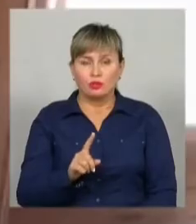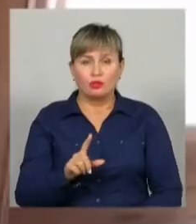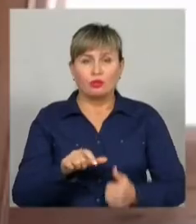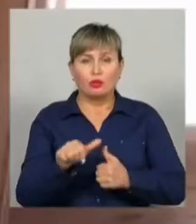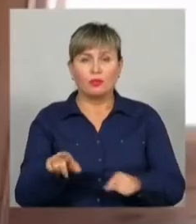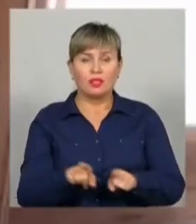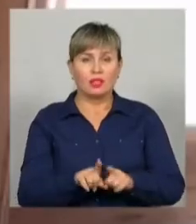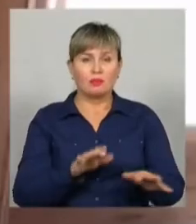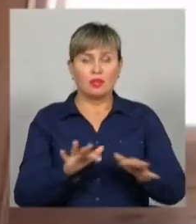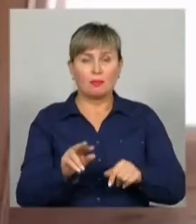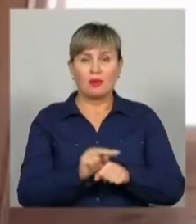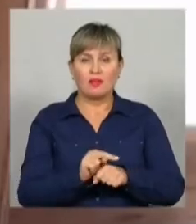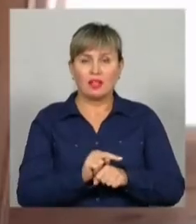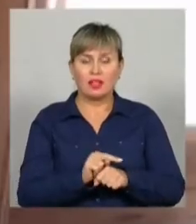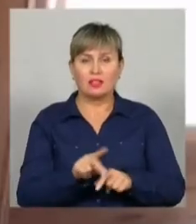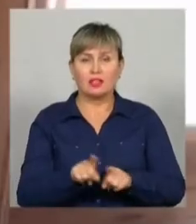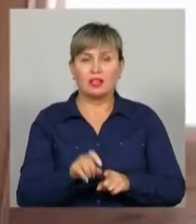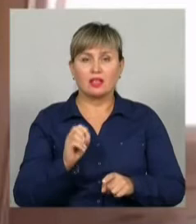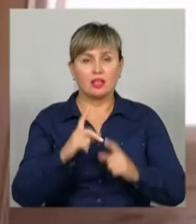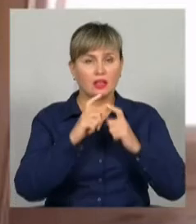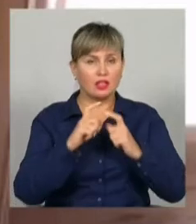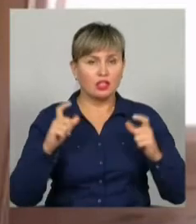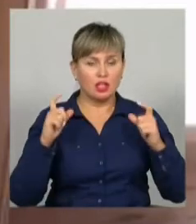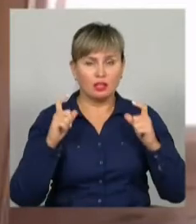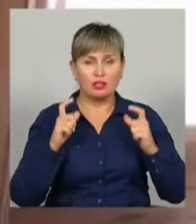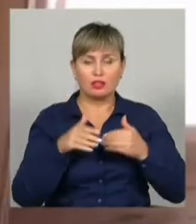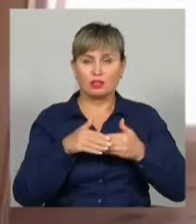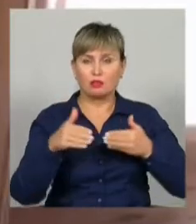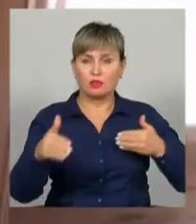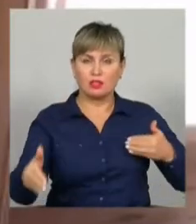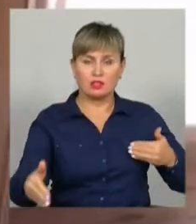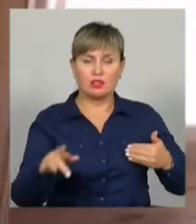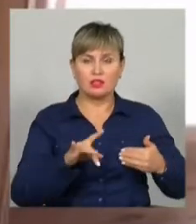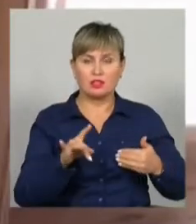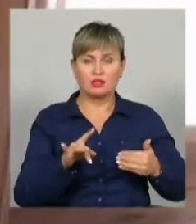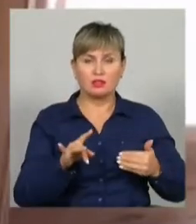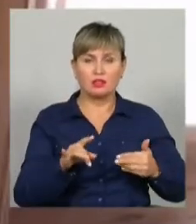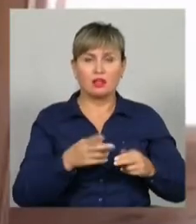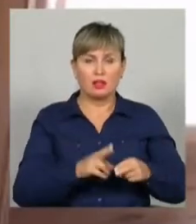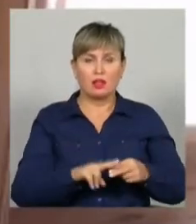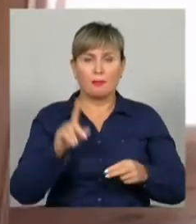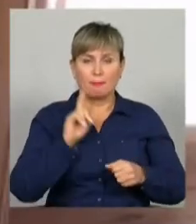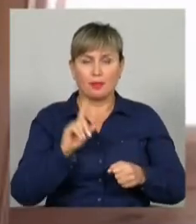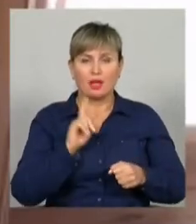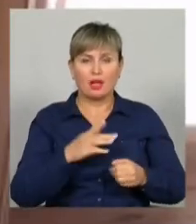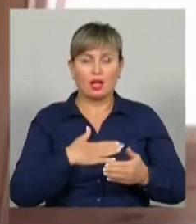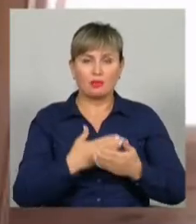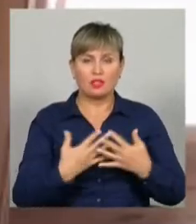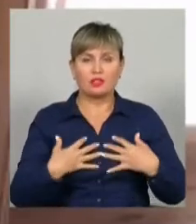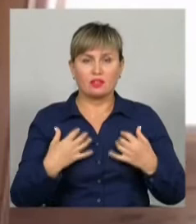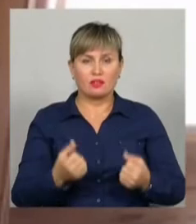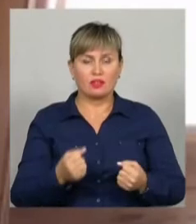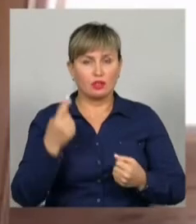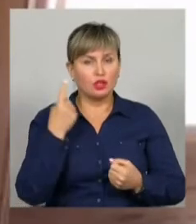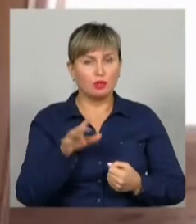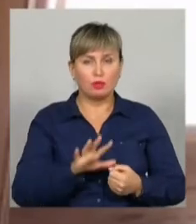мер профилактики, таких как ношение маски, соблюдение социальной дистанции, в общем-то, пока общественное здравоохранение не придумало,